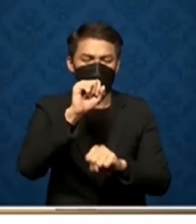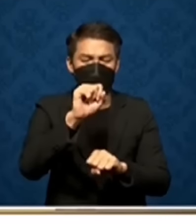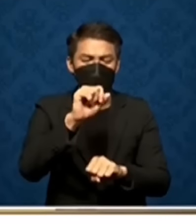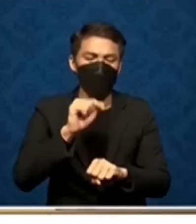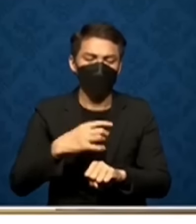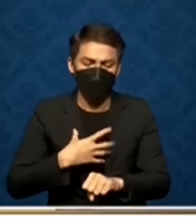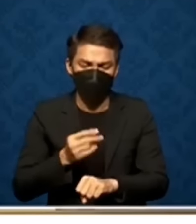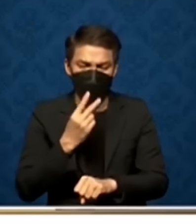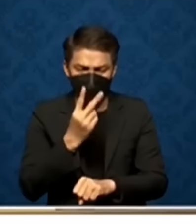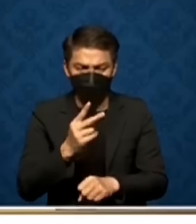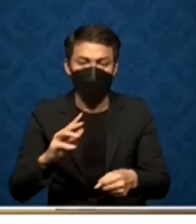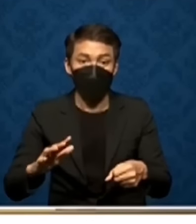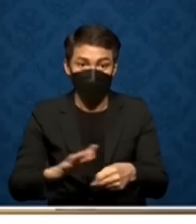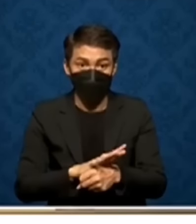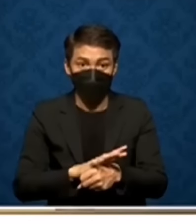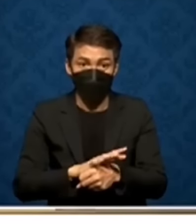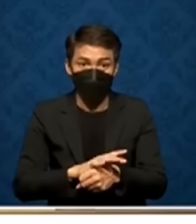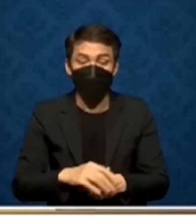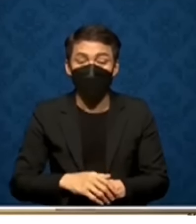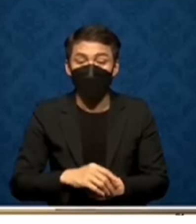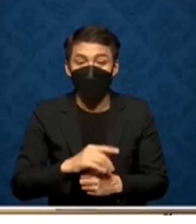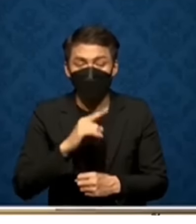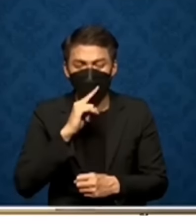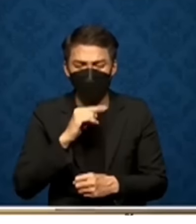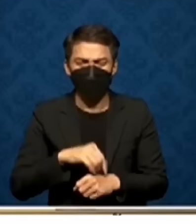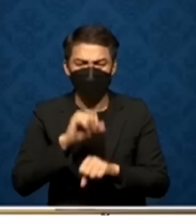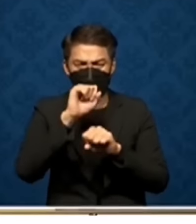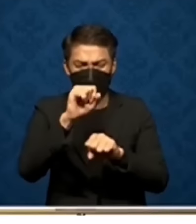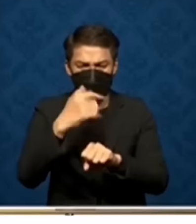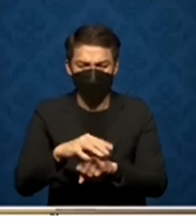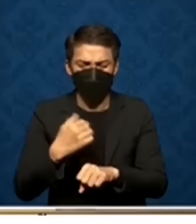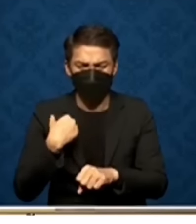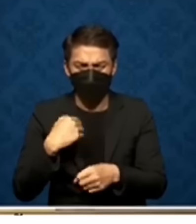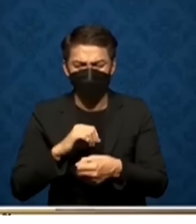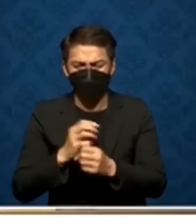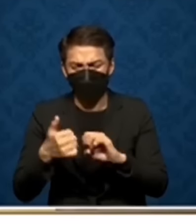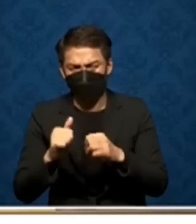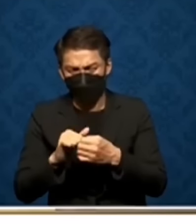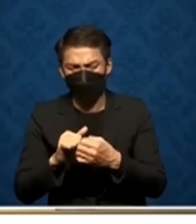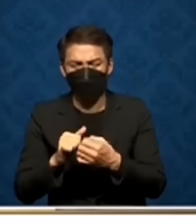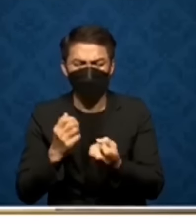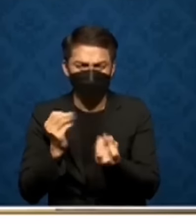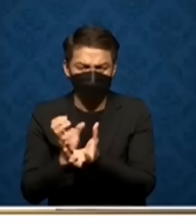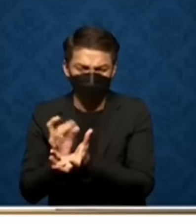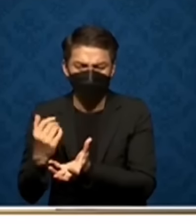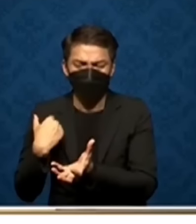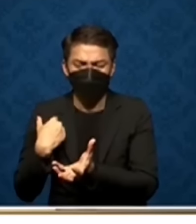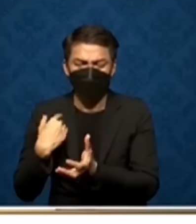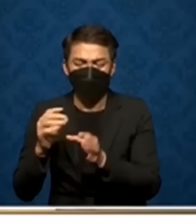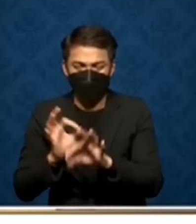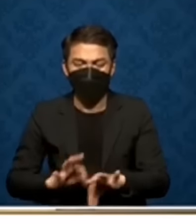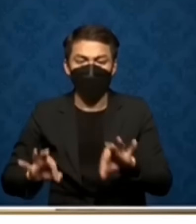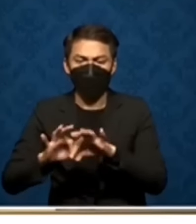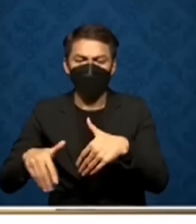ให้ท่านดูให้รอบครอบถ้าท่านประกาศมาจะวิกฤตมากมายเลยเพราะกระบวนการมีส่วนร่วมของประชาชนแ